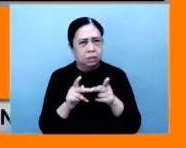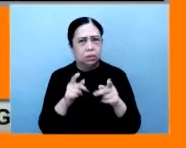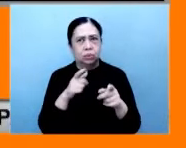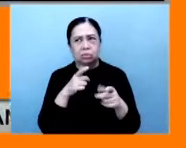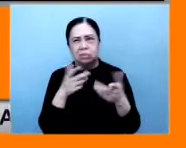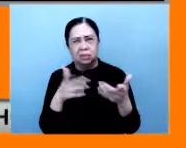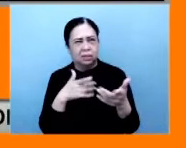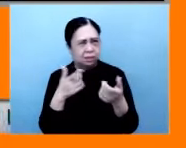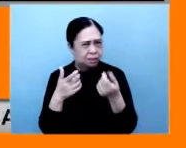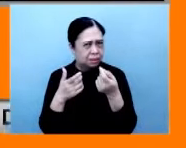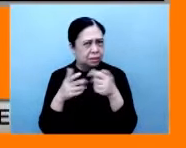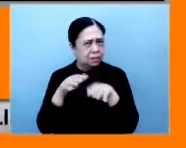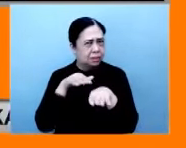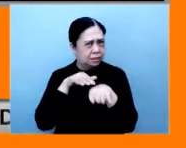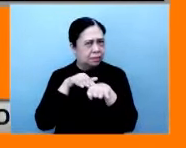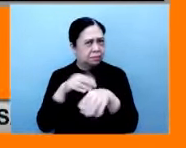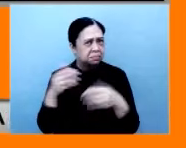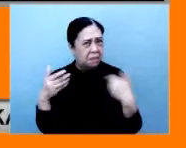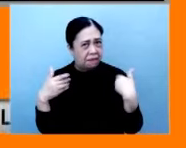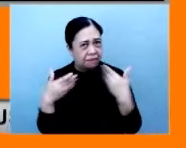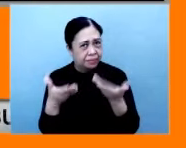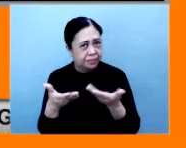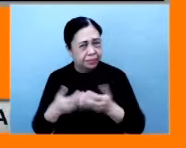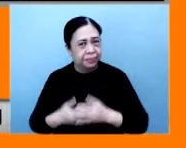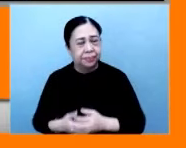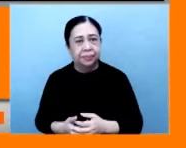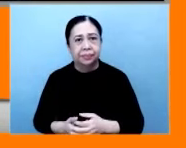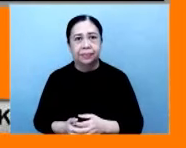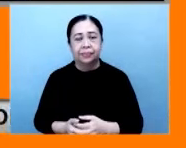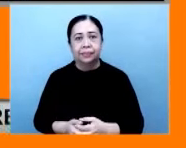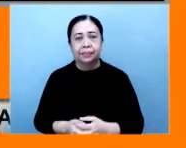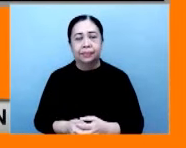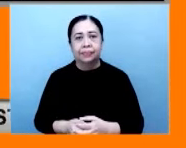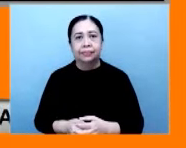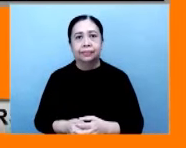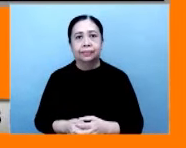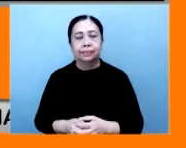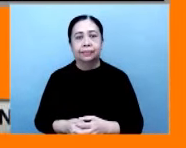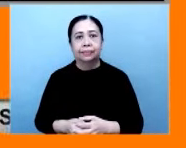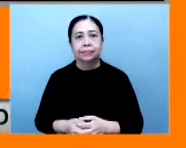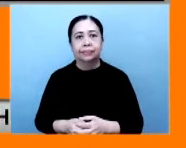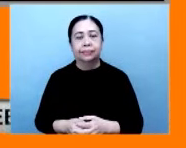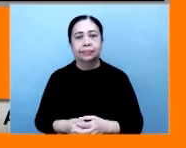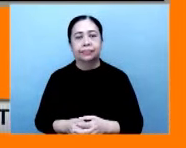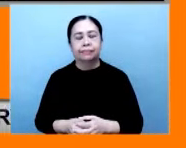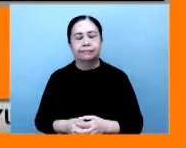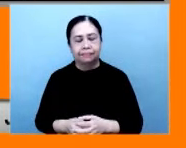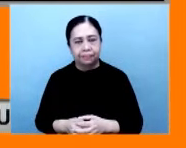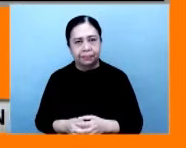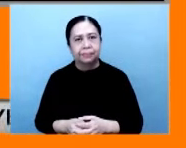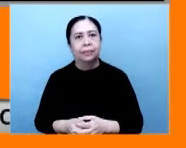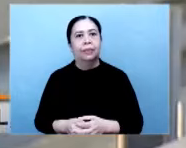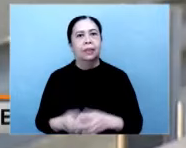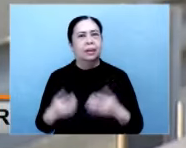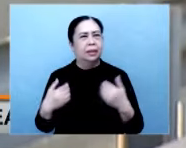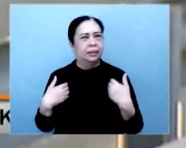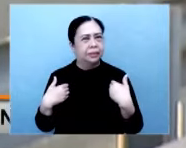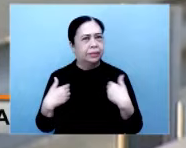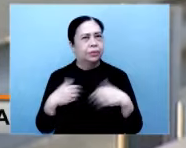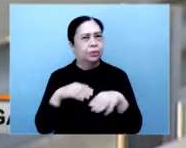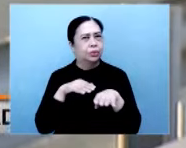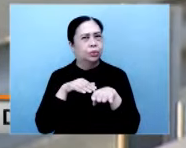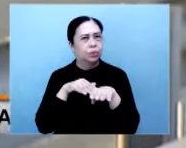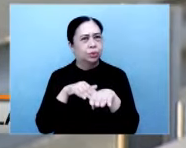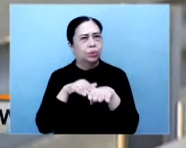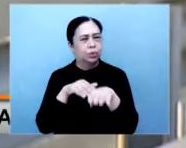konti, nagkakaroon na ng build-up? Jester, may mga slow-moving face